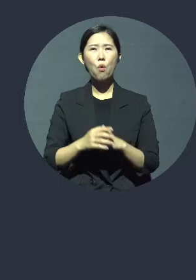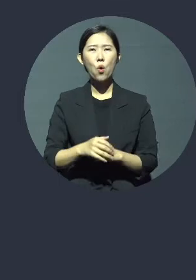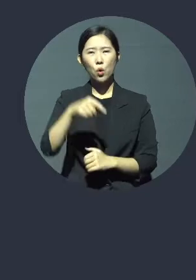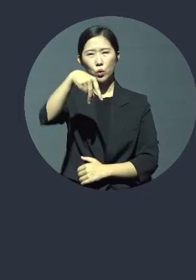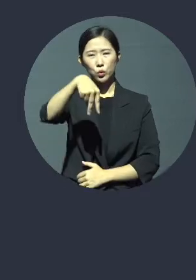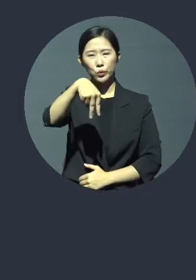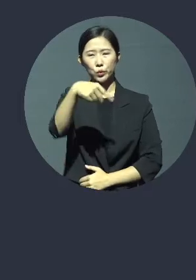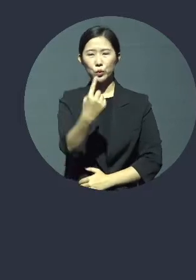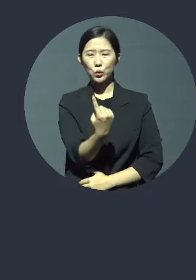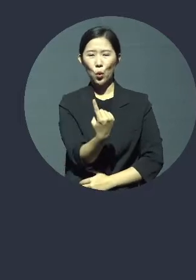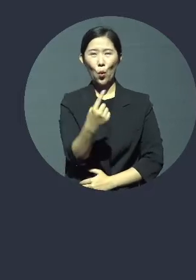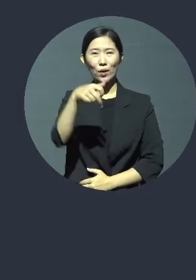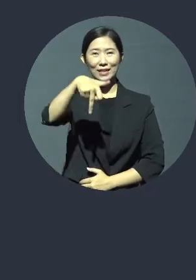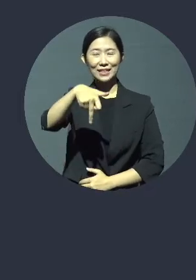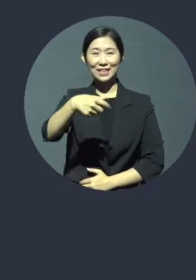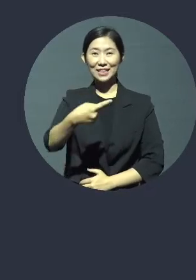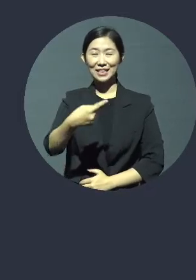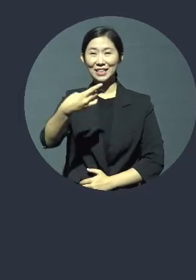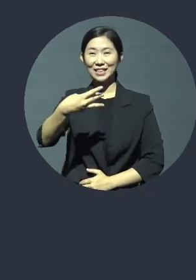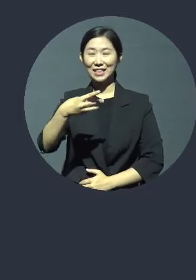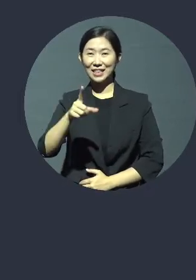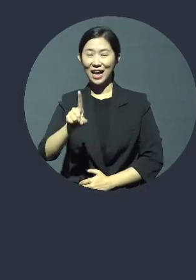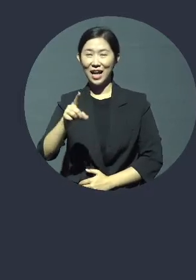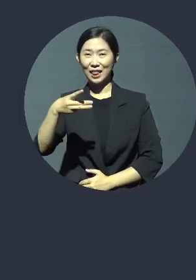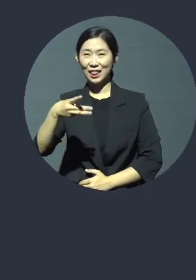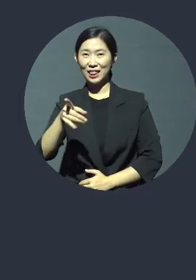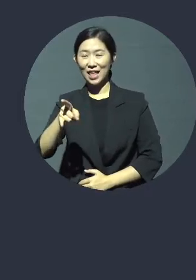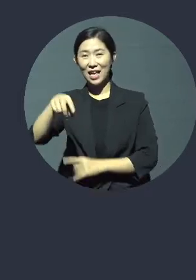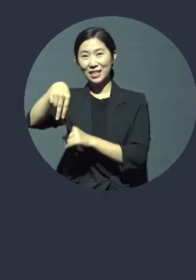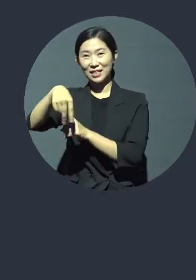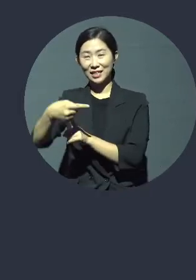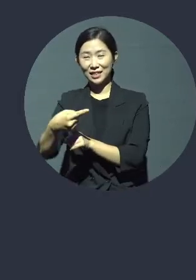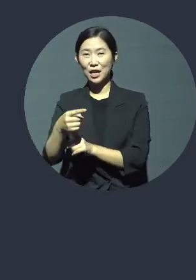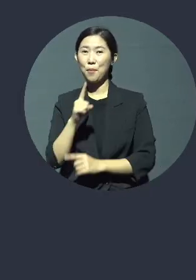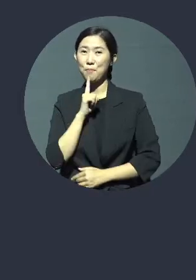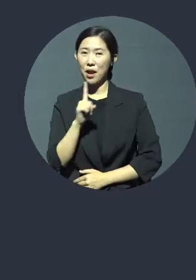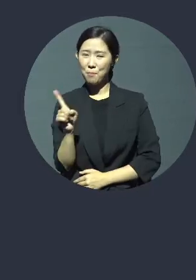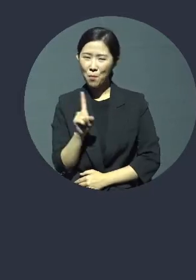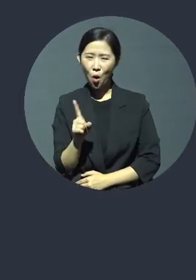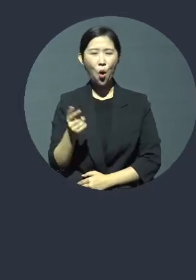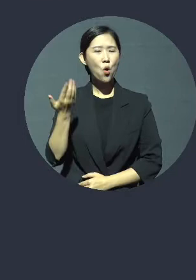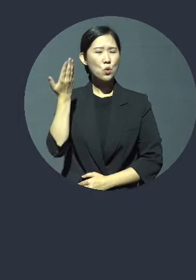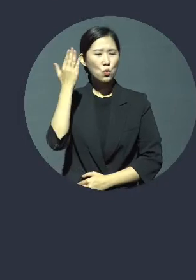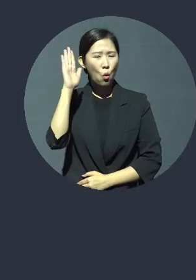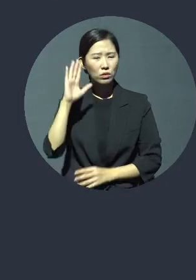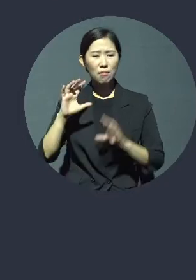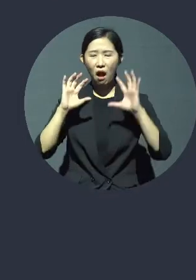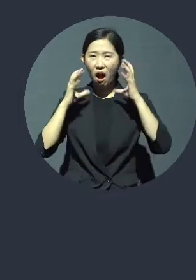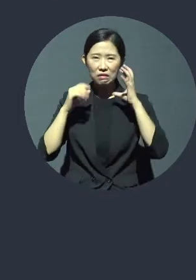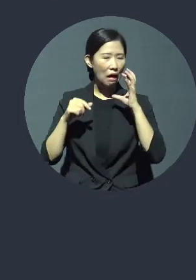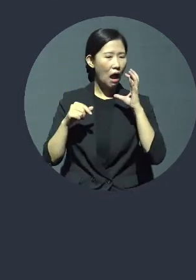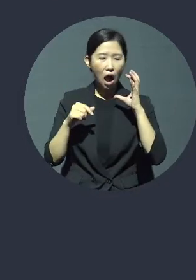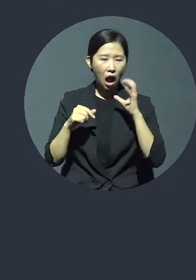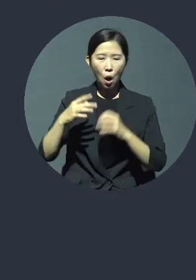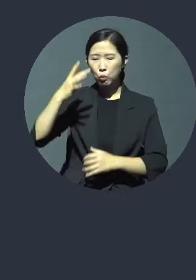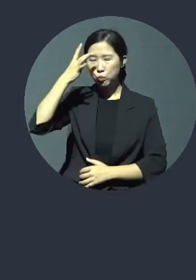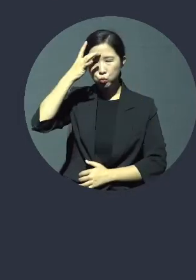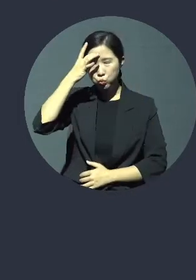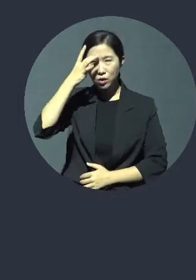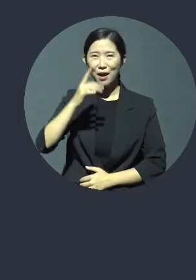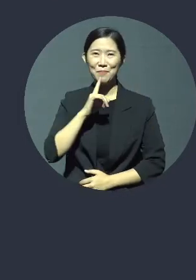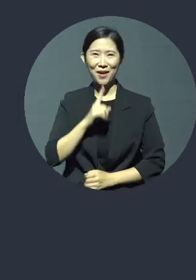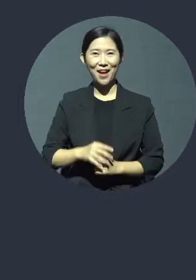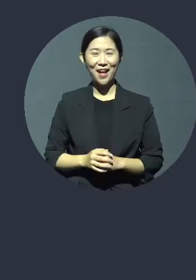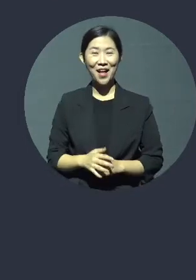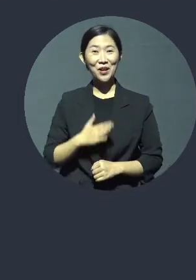소크라테스도 요즘 애들은 버릇이 너무 없어 라면서 세대 차이를 한탄했다고 합니다. 저희 집에 초등학생이 두 명 있는데요.